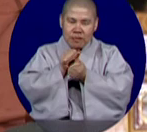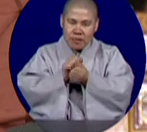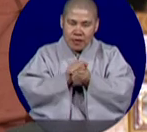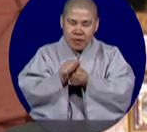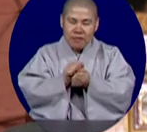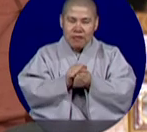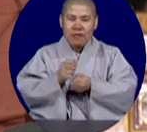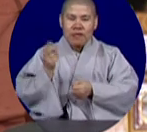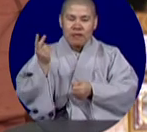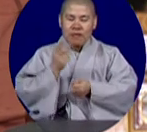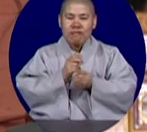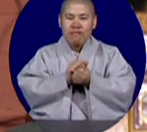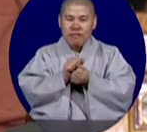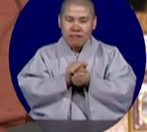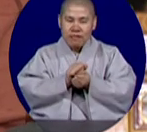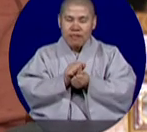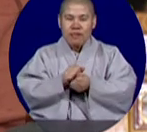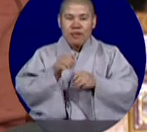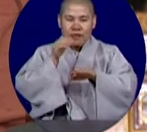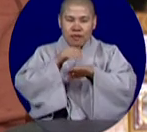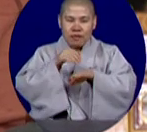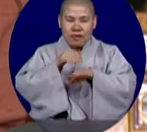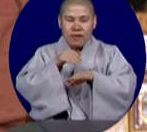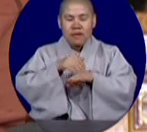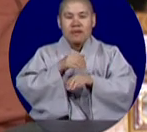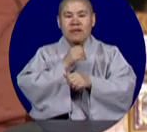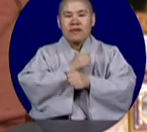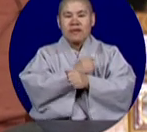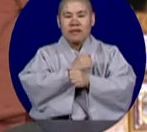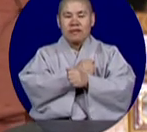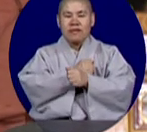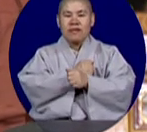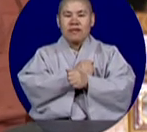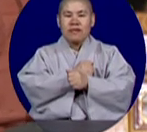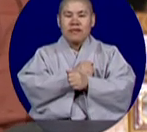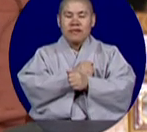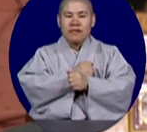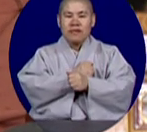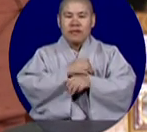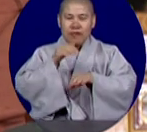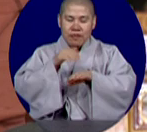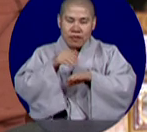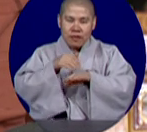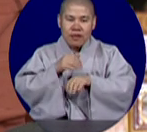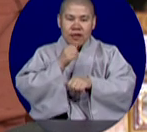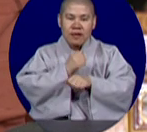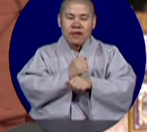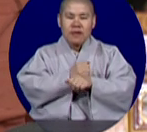닦고 또 닦고 닦고 또 닦고 이 닦아나가는 게 불자예요.